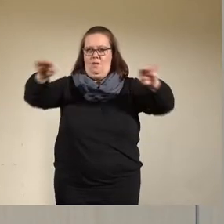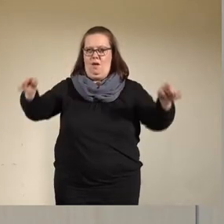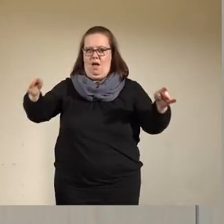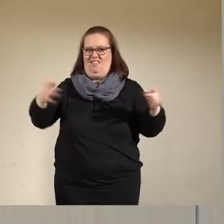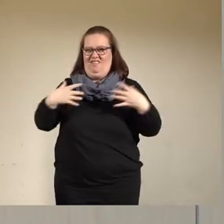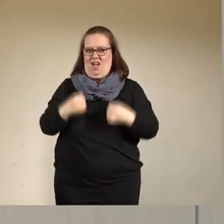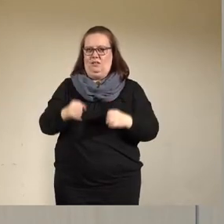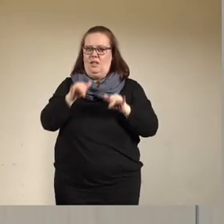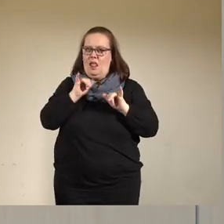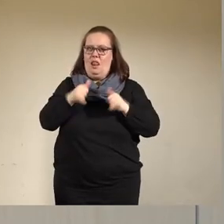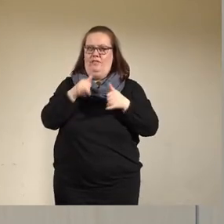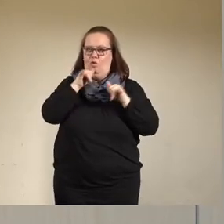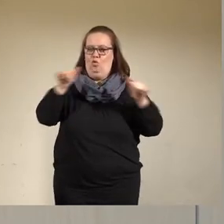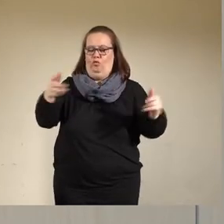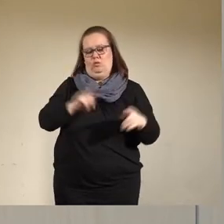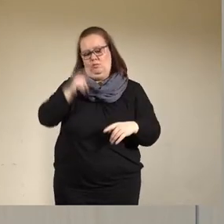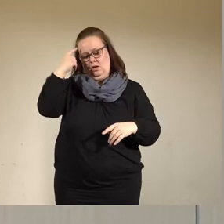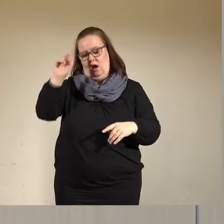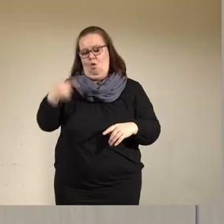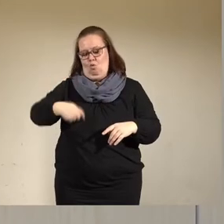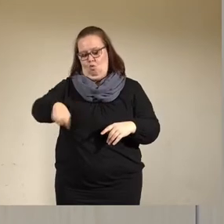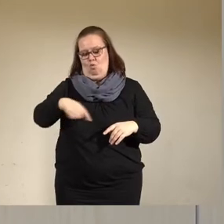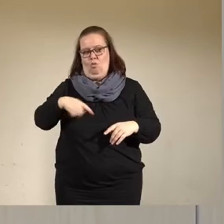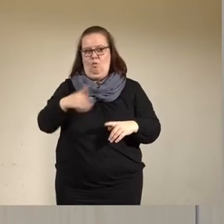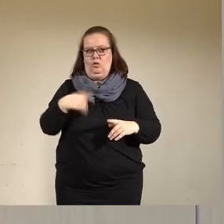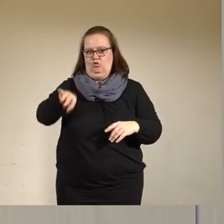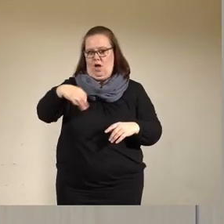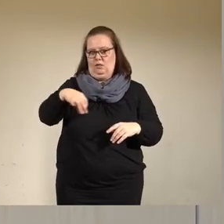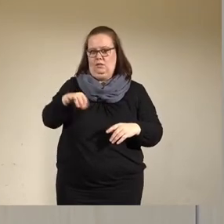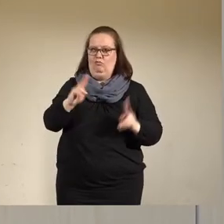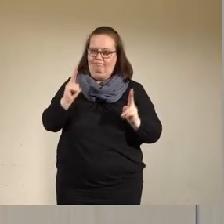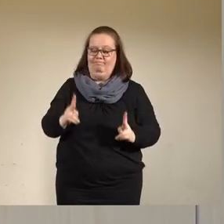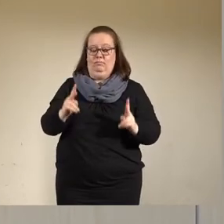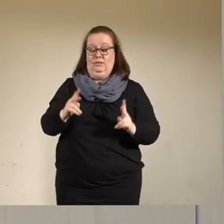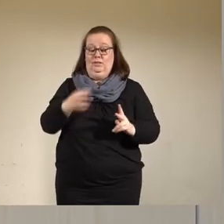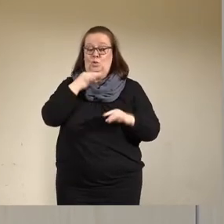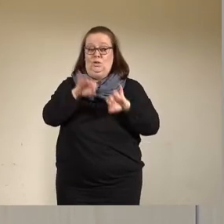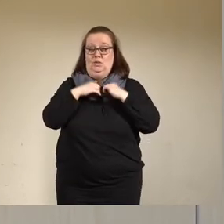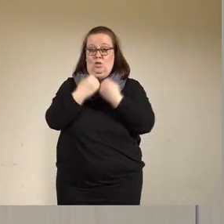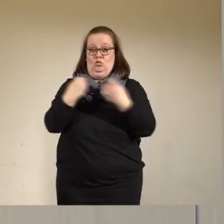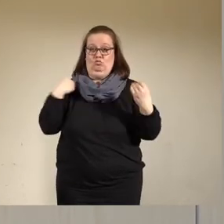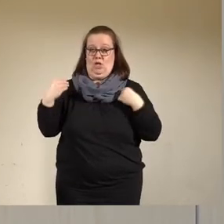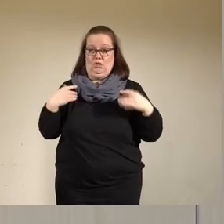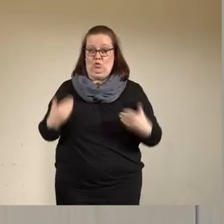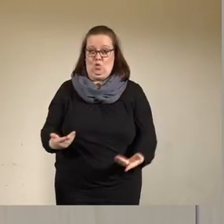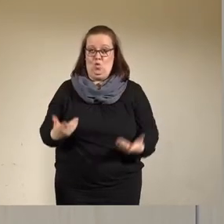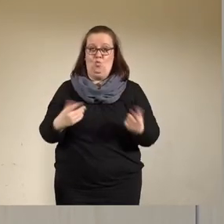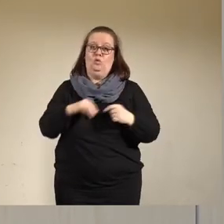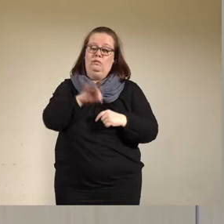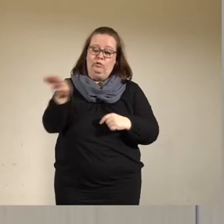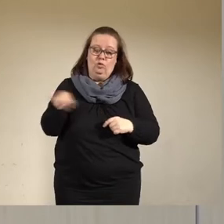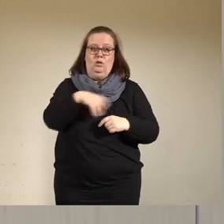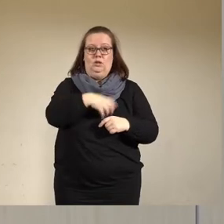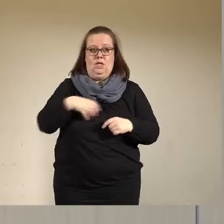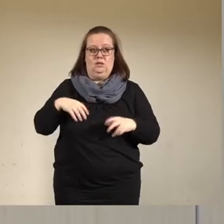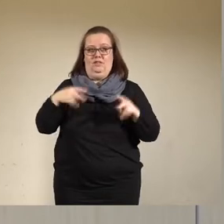Ich glaube, das muss man ernst nehmen und ich gehe auch davon aus, dass das nicht die einzigen sind, die sich an uns wenden werden. Für diese für